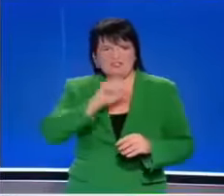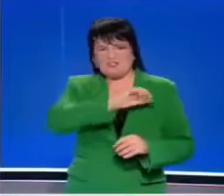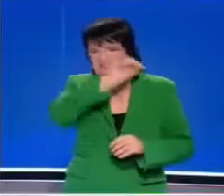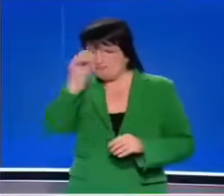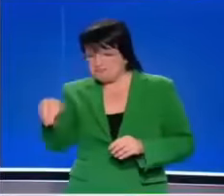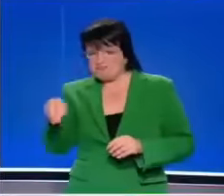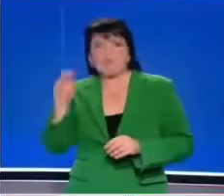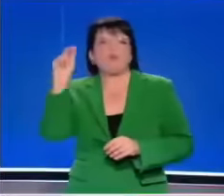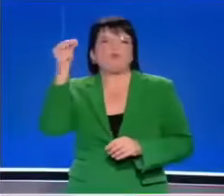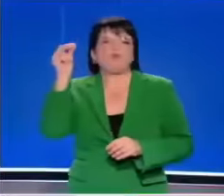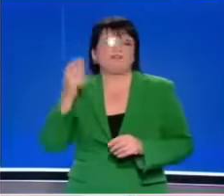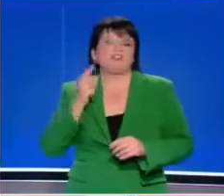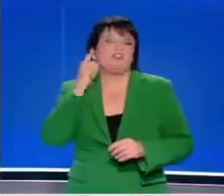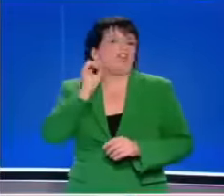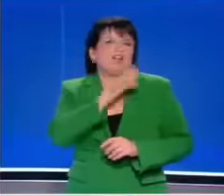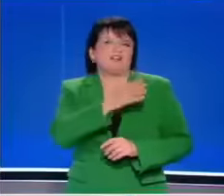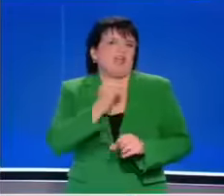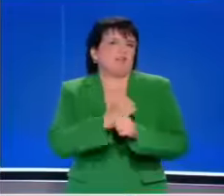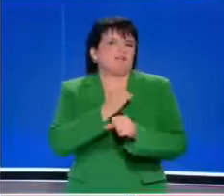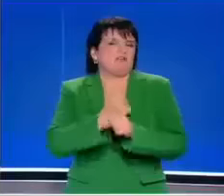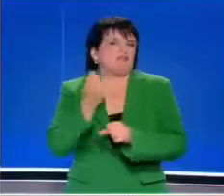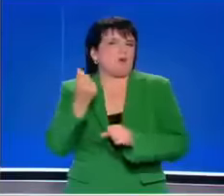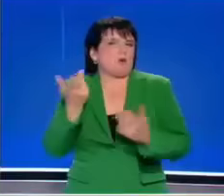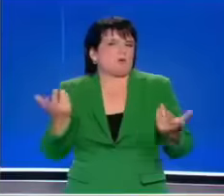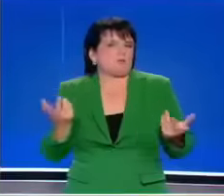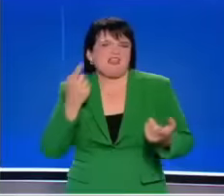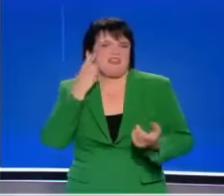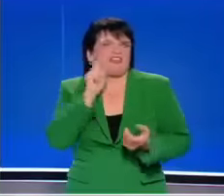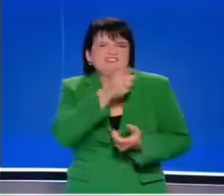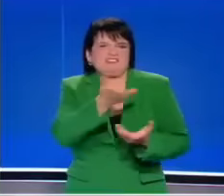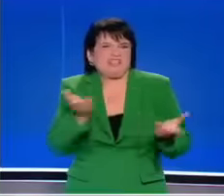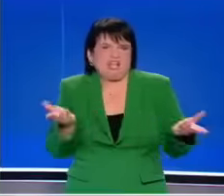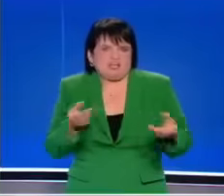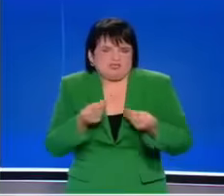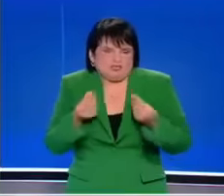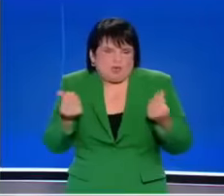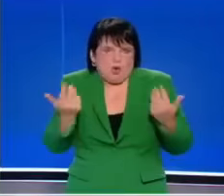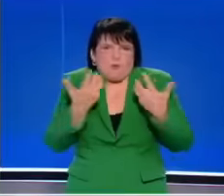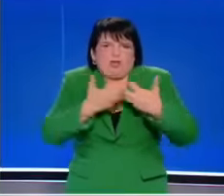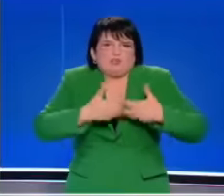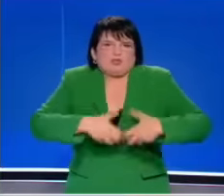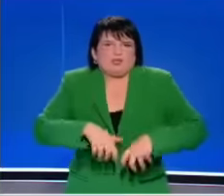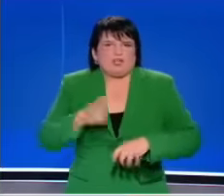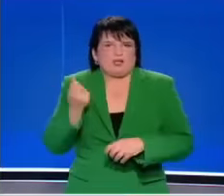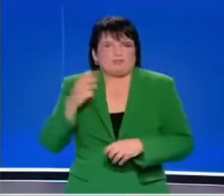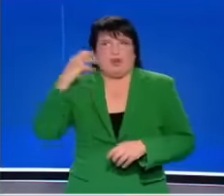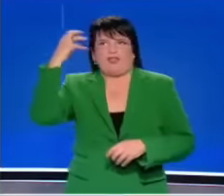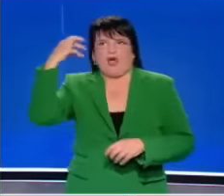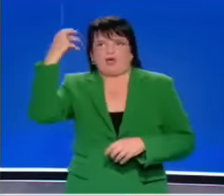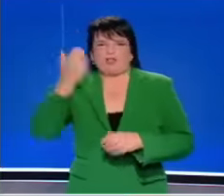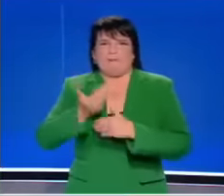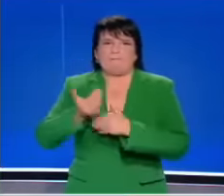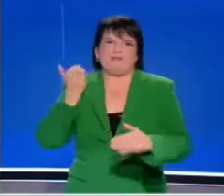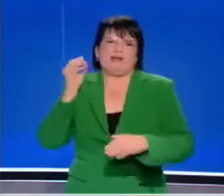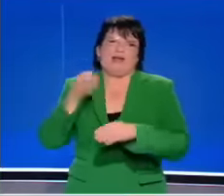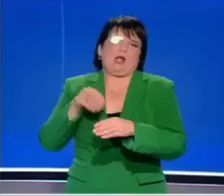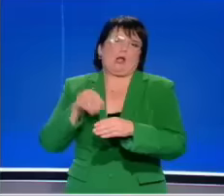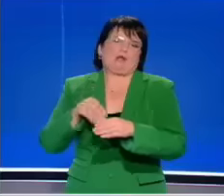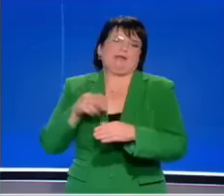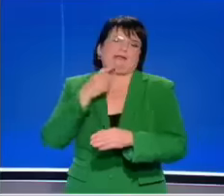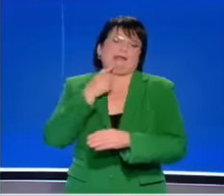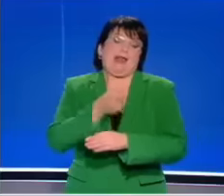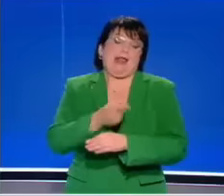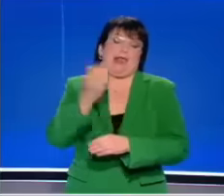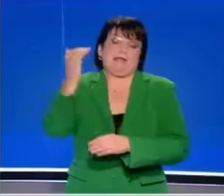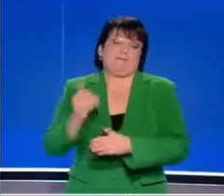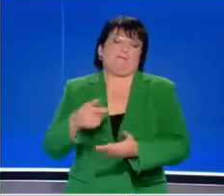βουλευτής δεν καταλαβαίνουν πώς δουλεύει η οικονομία δεν καταλαβαίνουν πώς λειτουργεί η οικονομία γ αυτός είναι θεωρητικό προεκλογικά έλεγαν ότι θα